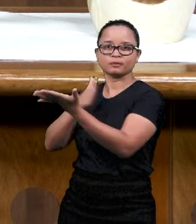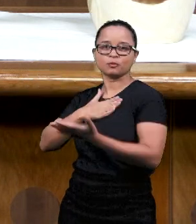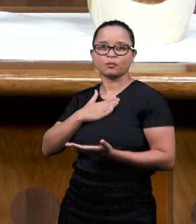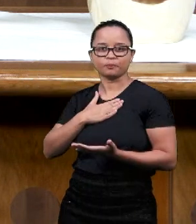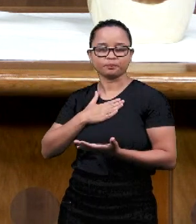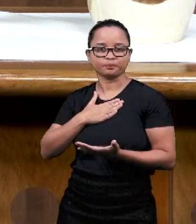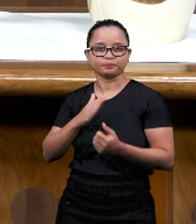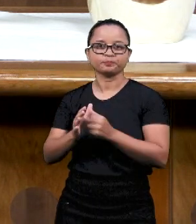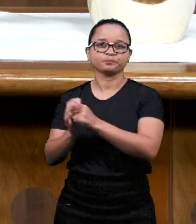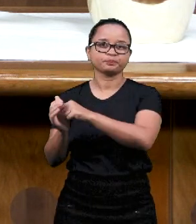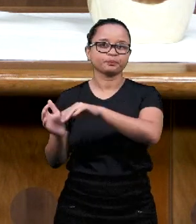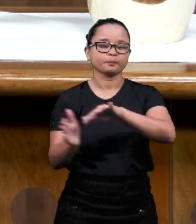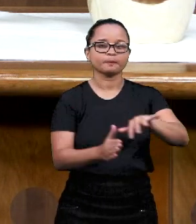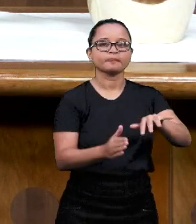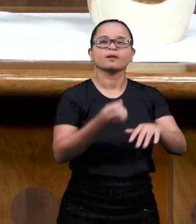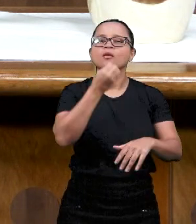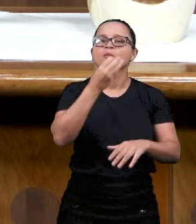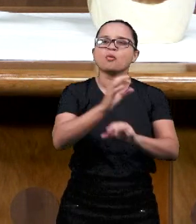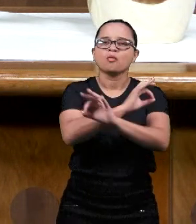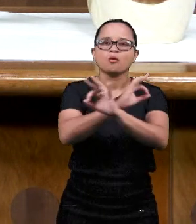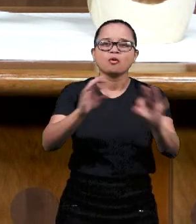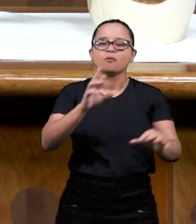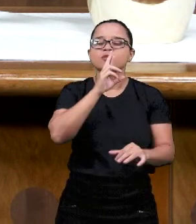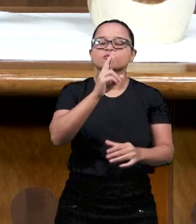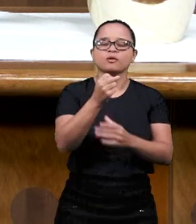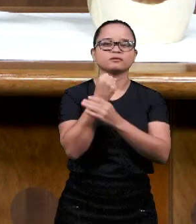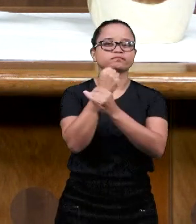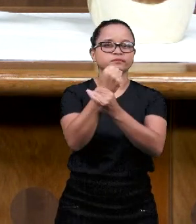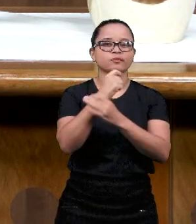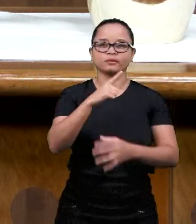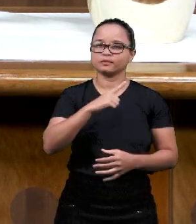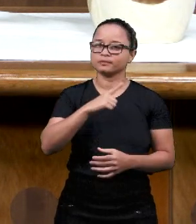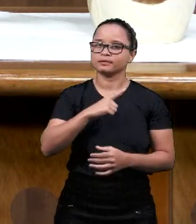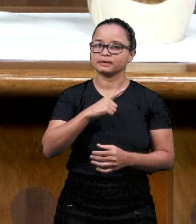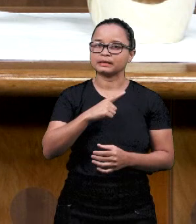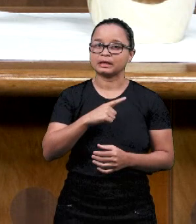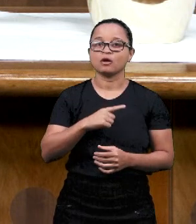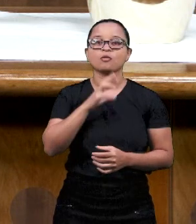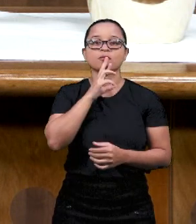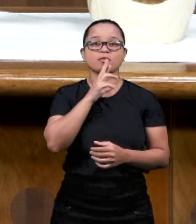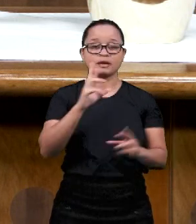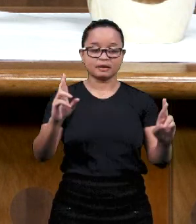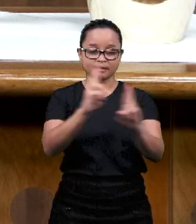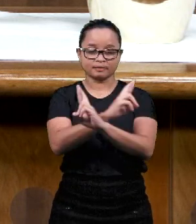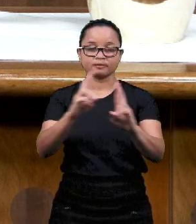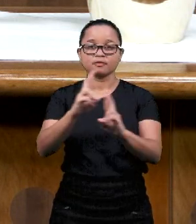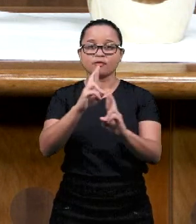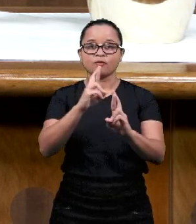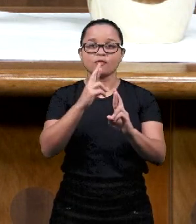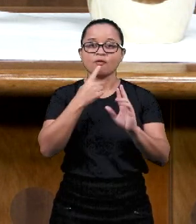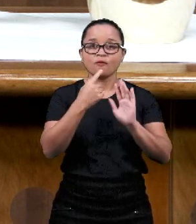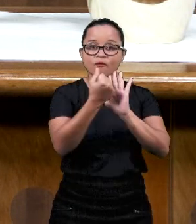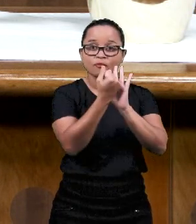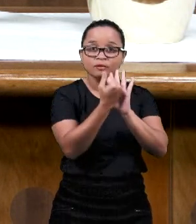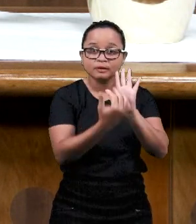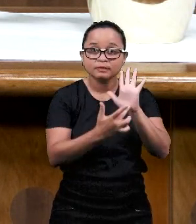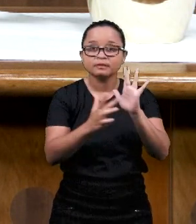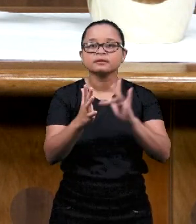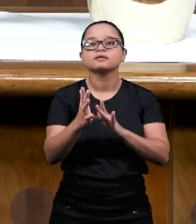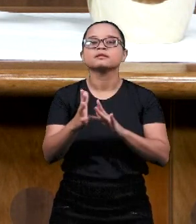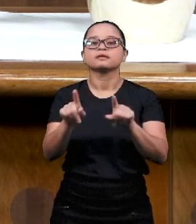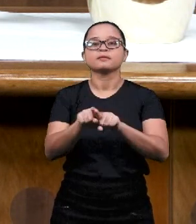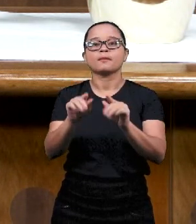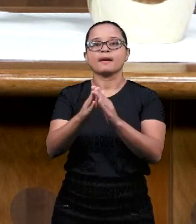très ferme par rapport à la question et la parole, qui est la réponse à notre question, qui